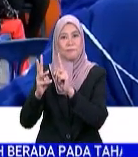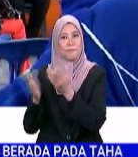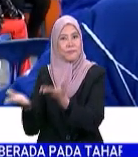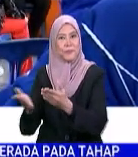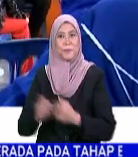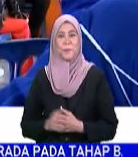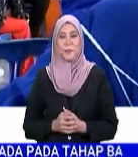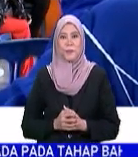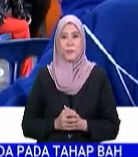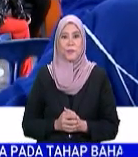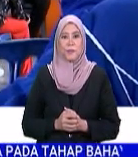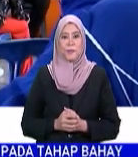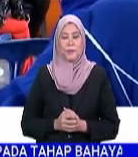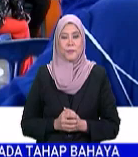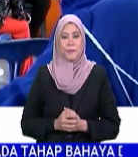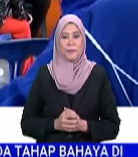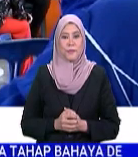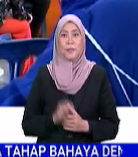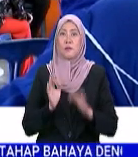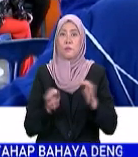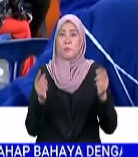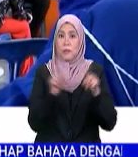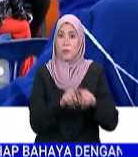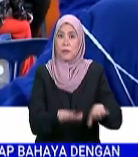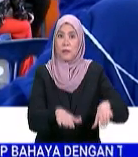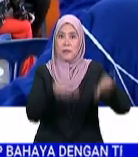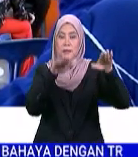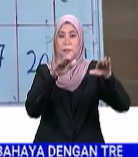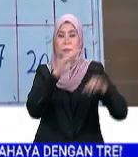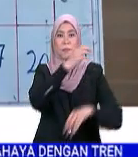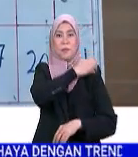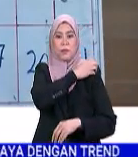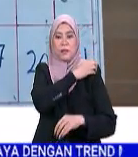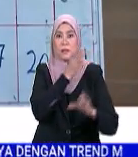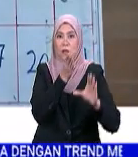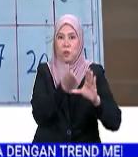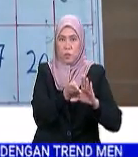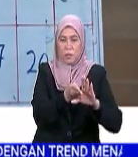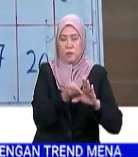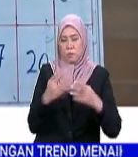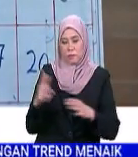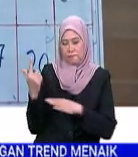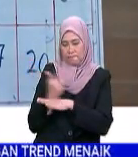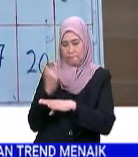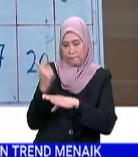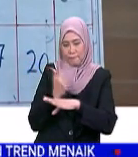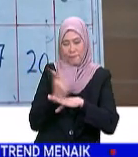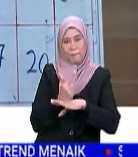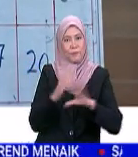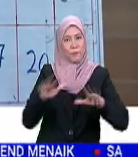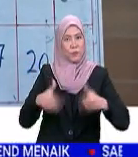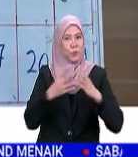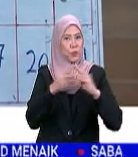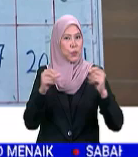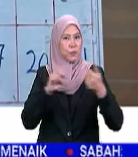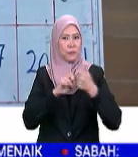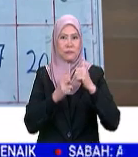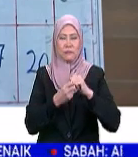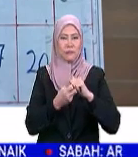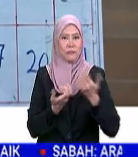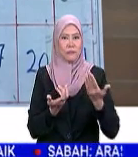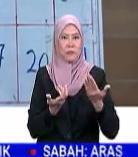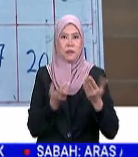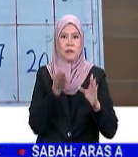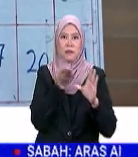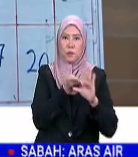Okay. Kalau ikutkan, kita bila berlaku macam ini, semua pegawai psikologi kita memang kita dah ditrainkan untuk menangani intervensi